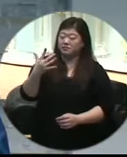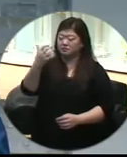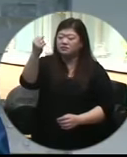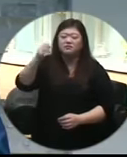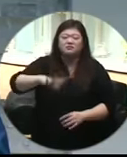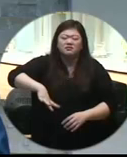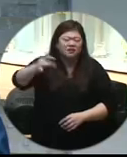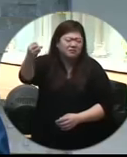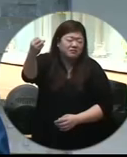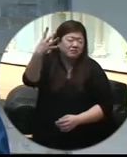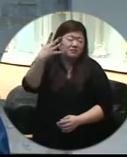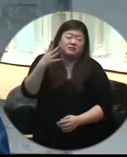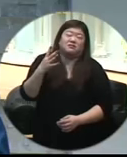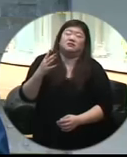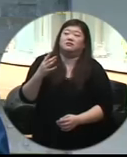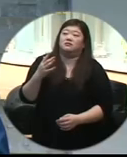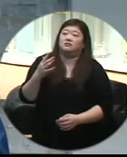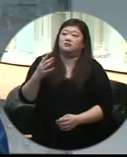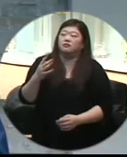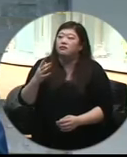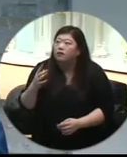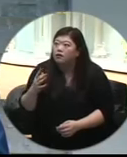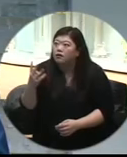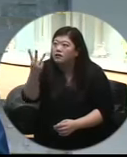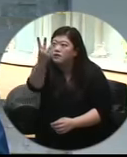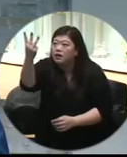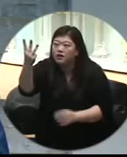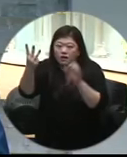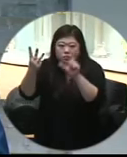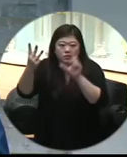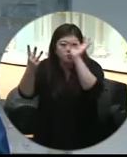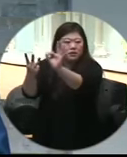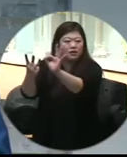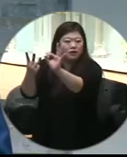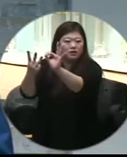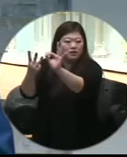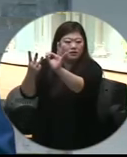말이겠지요. 깊이 졸다가 완전히 깨어나.